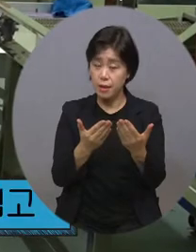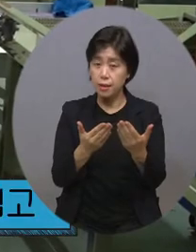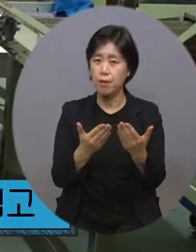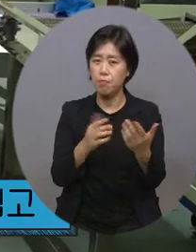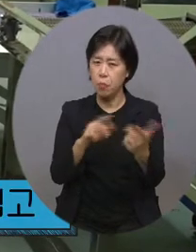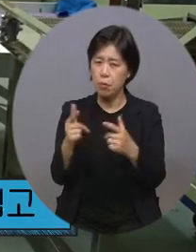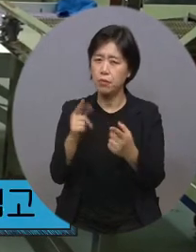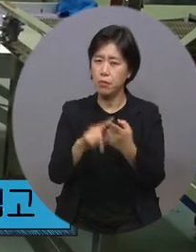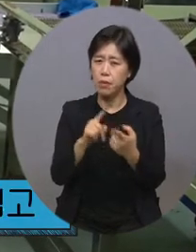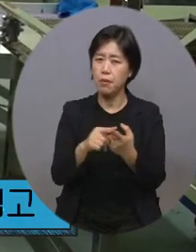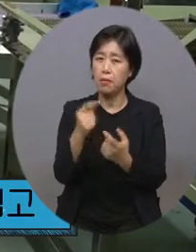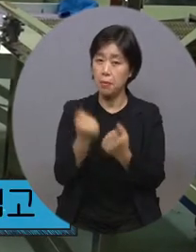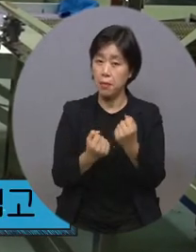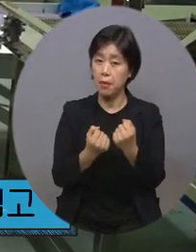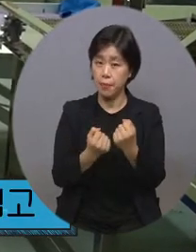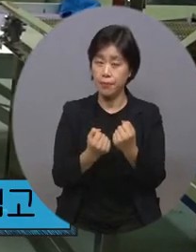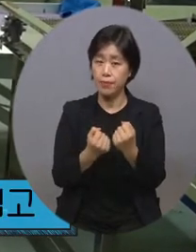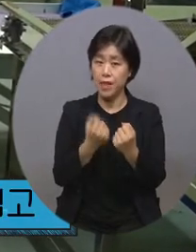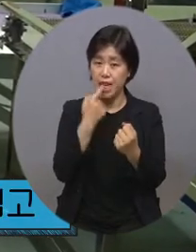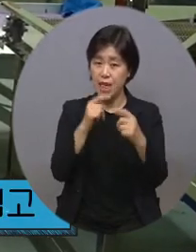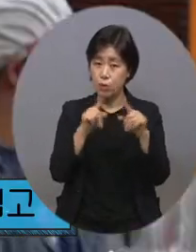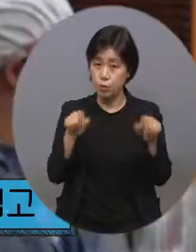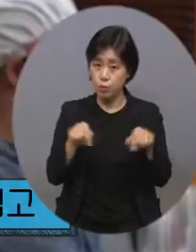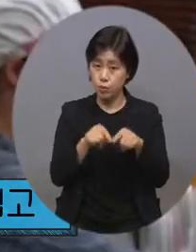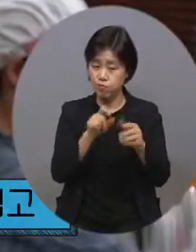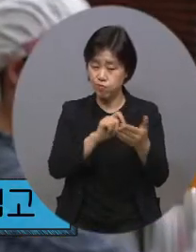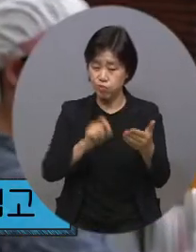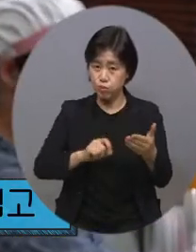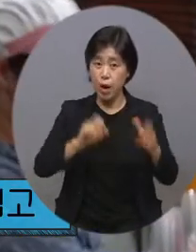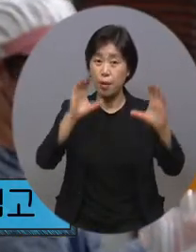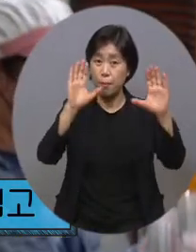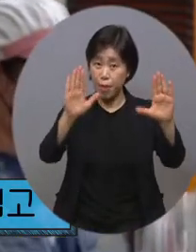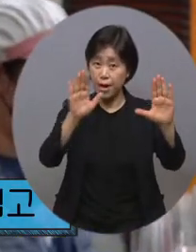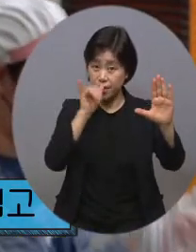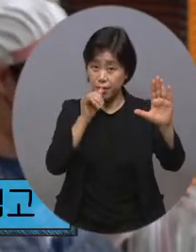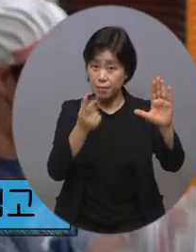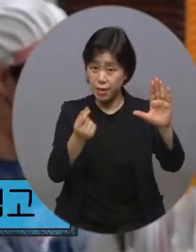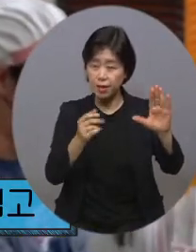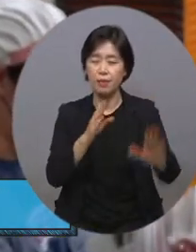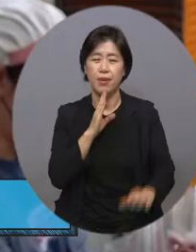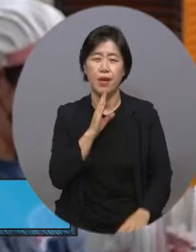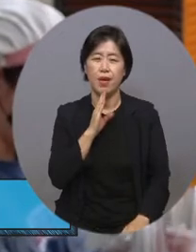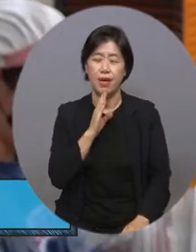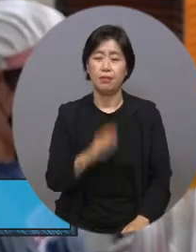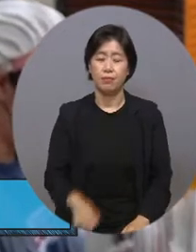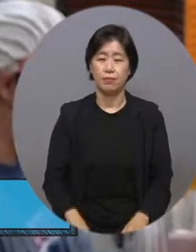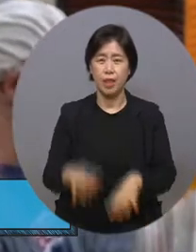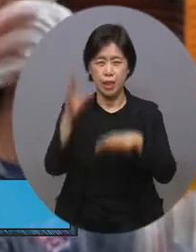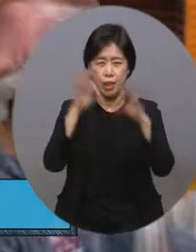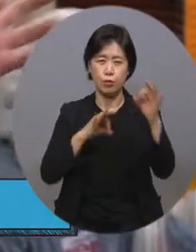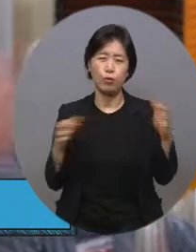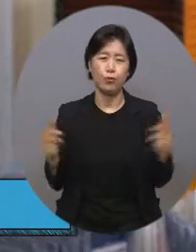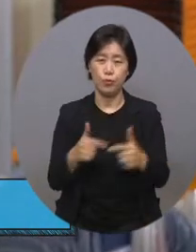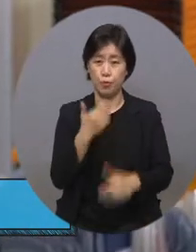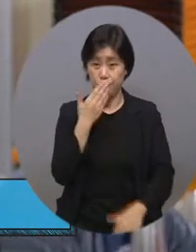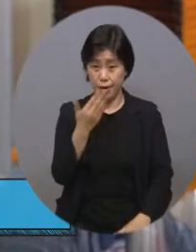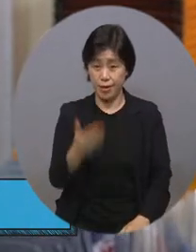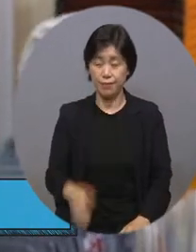그렇고 눈에 보이게끔 하면은 아무래도 다시 또 기억하기도 쉽고 실수를 안 하기 때문에 저희 이제